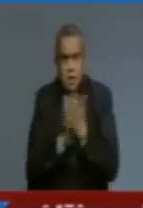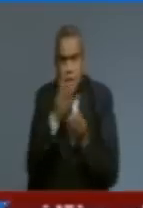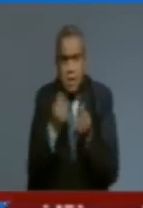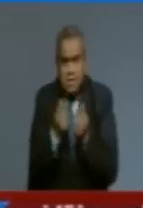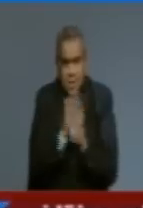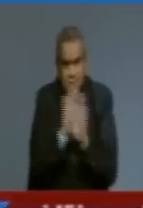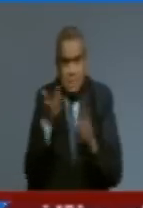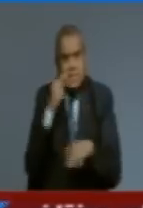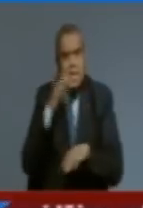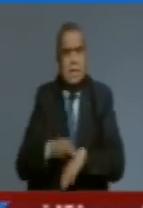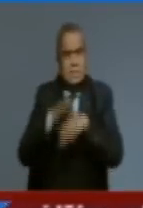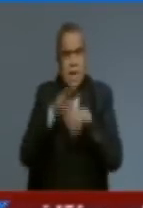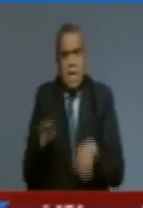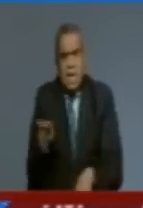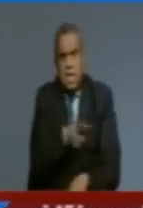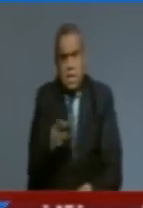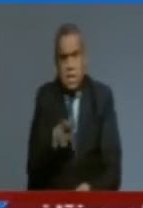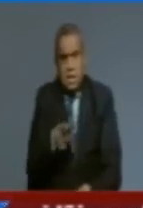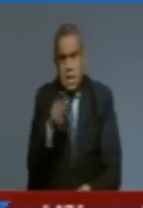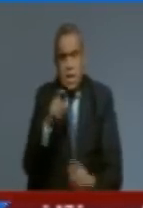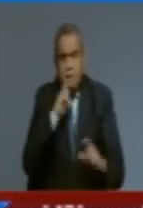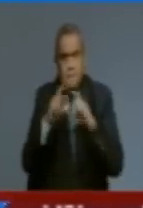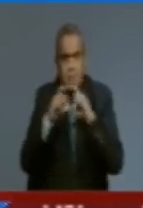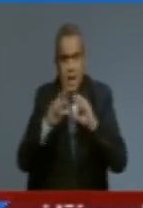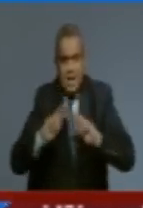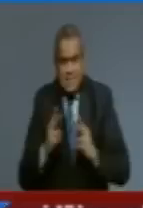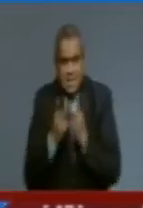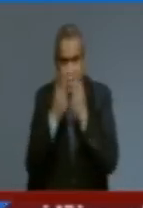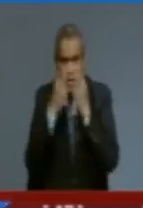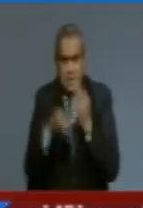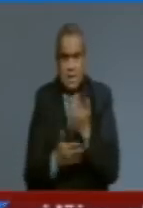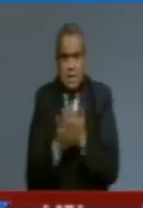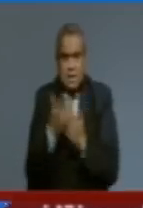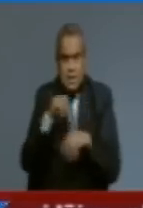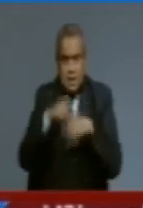الإنسانية. البنك التنمية الجديد لبريكس